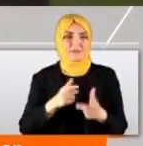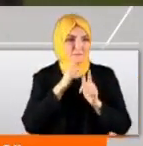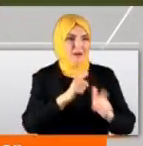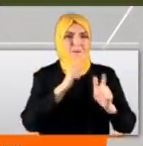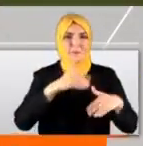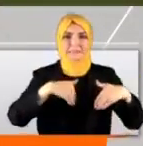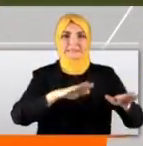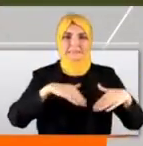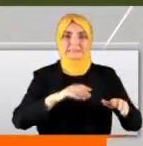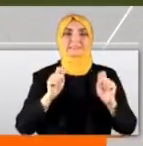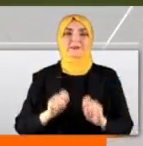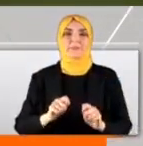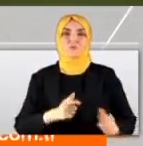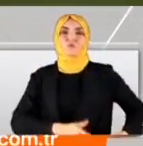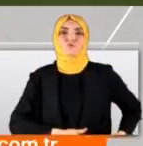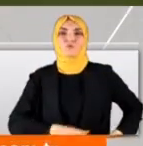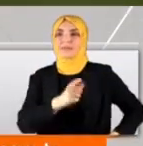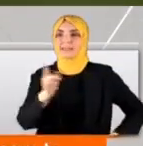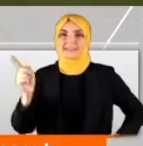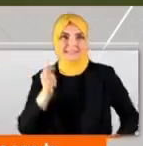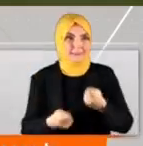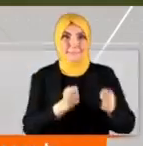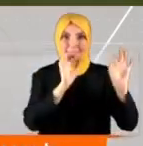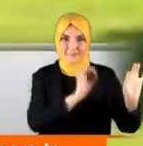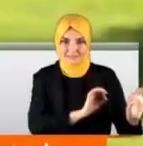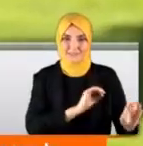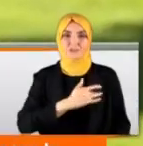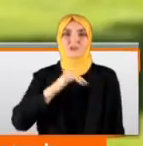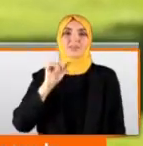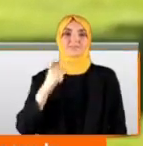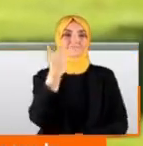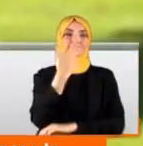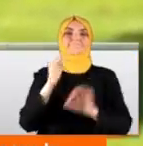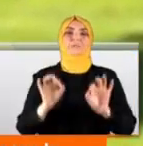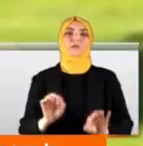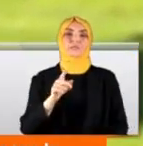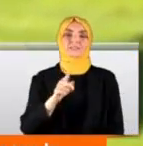güvenlik görevlilerinin devreye girdiği anda da canlı yayına bağlandı